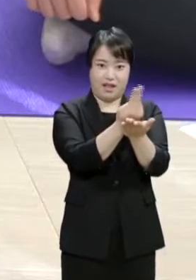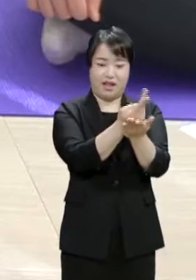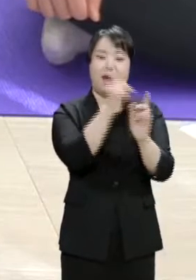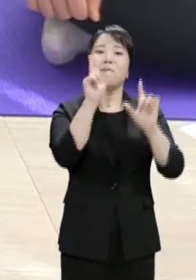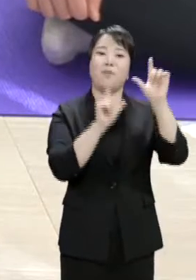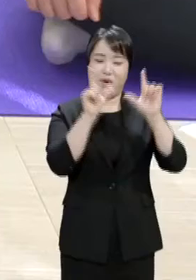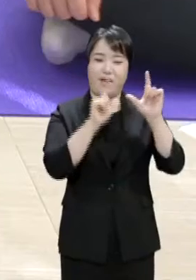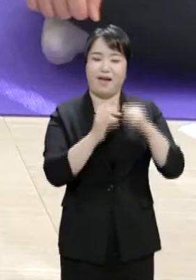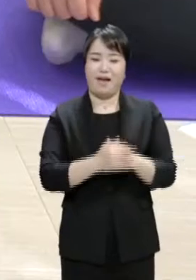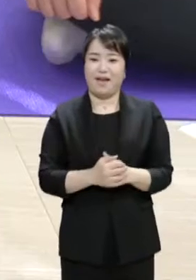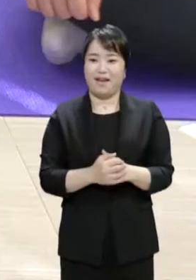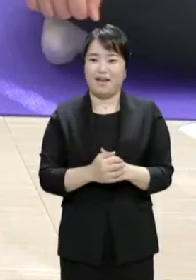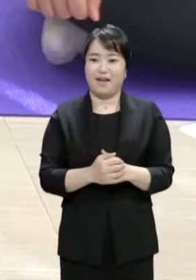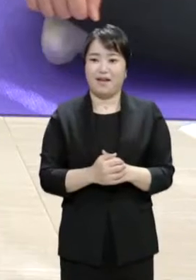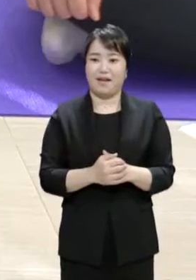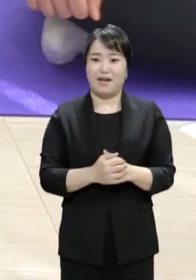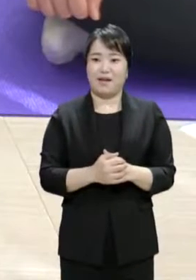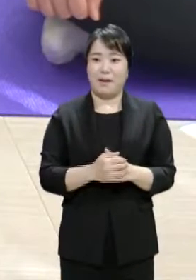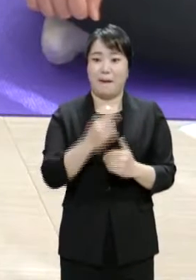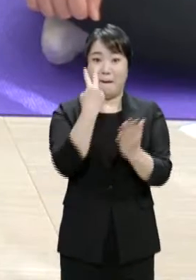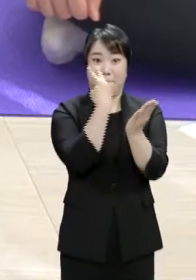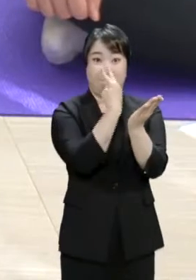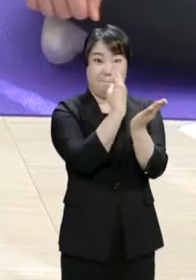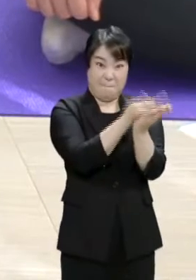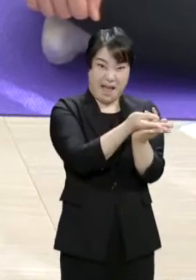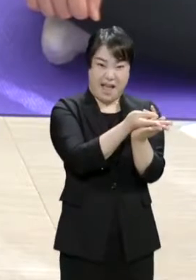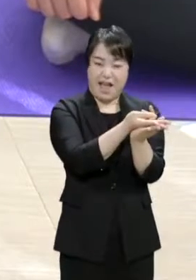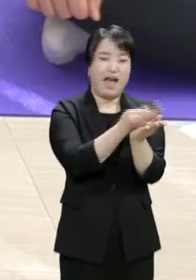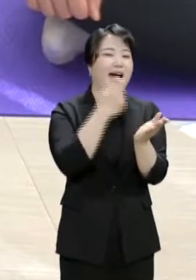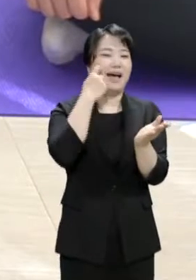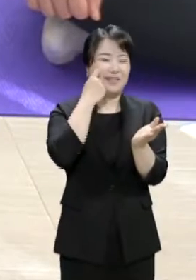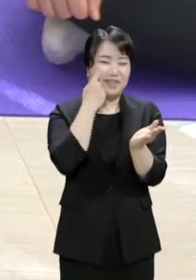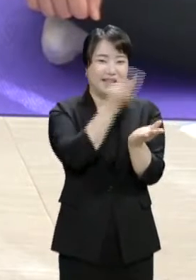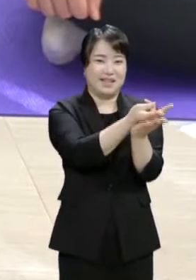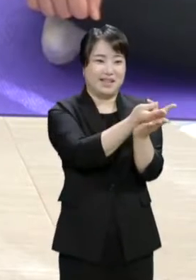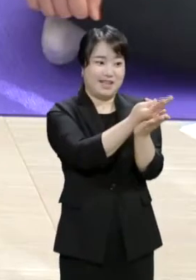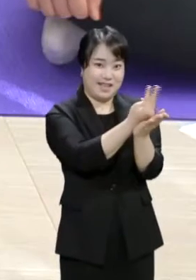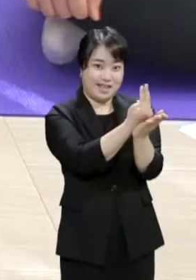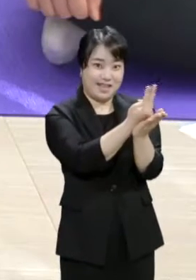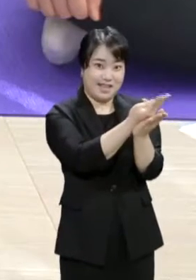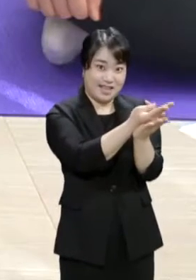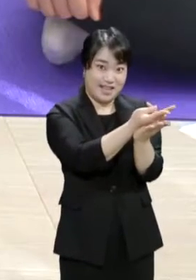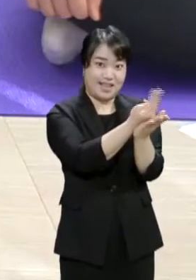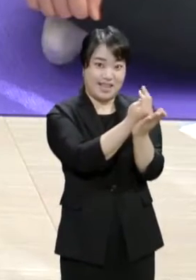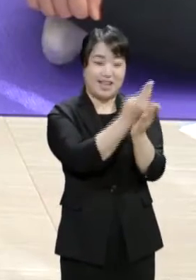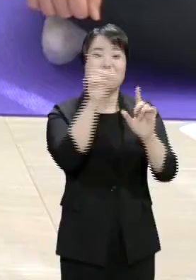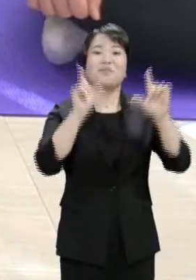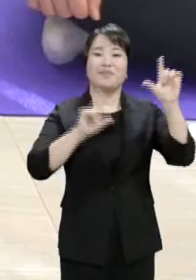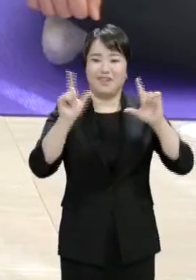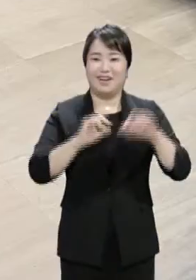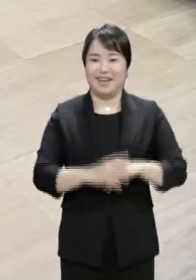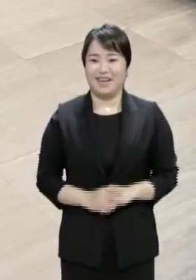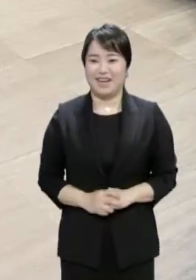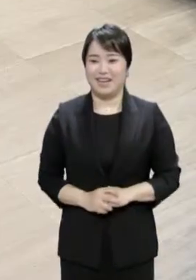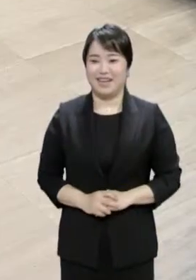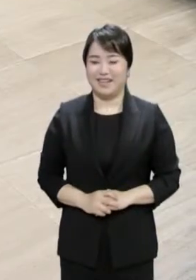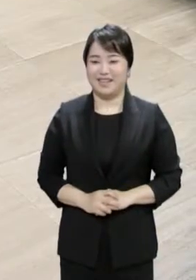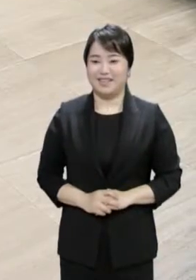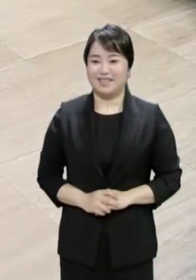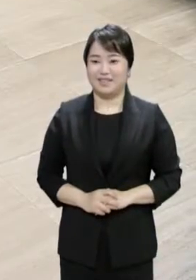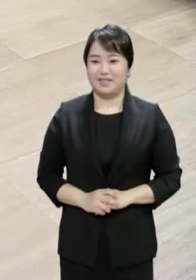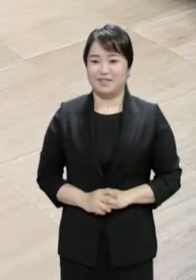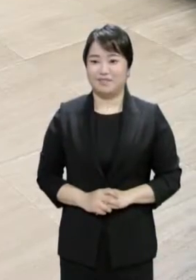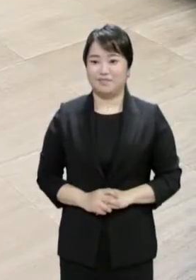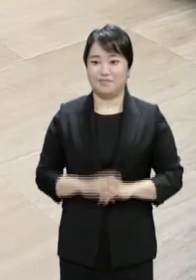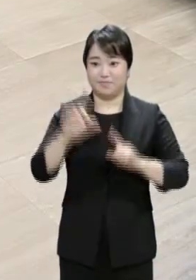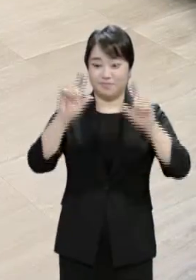주실 건데요. 이때 바닥에 다리가 닿지 않도록 해주시는 게 포인트입니다. 자, 우리 먼저